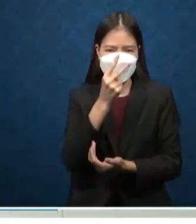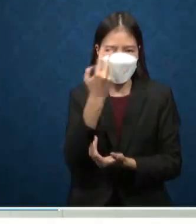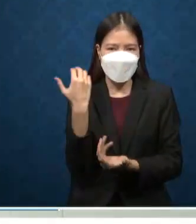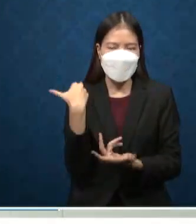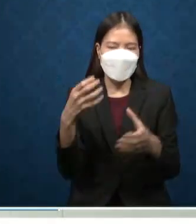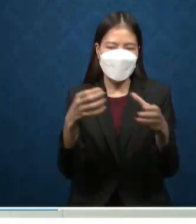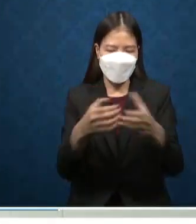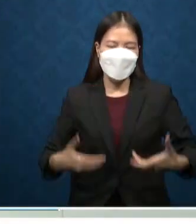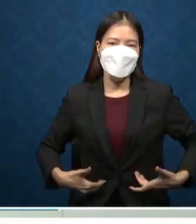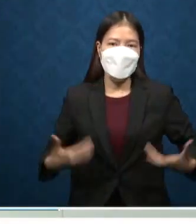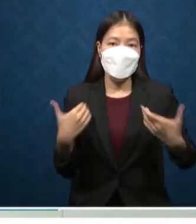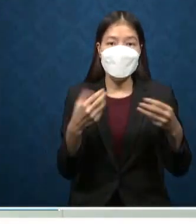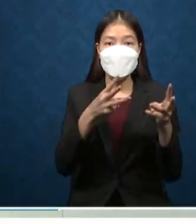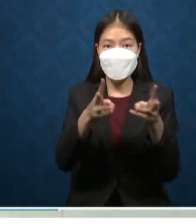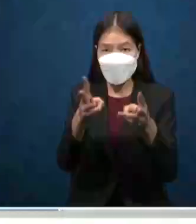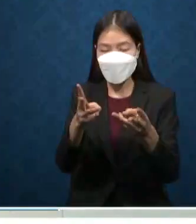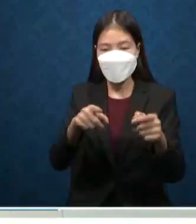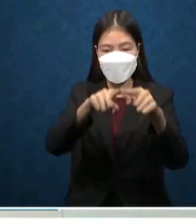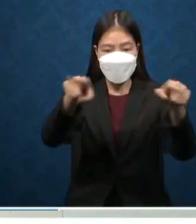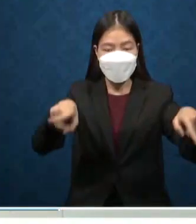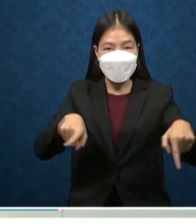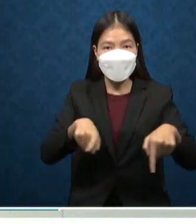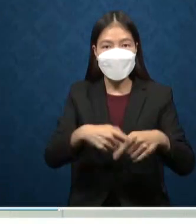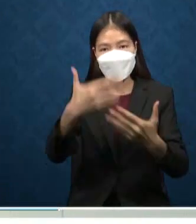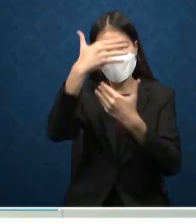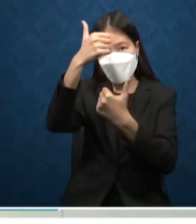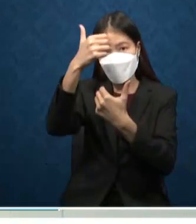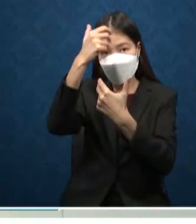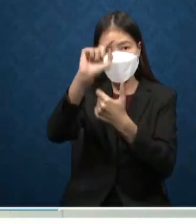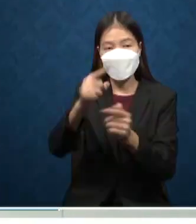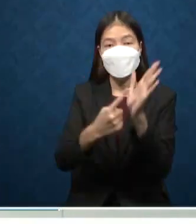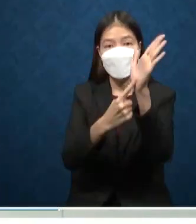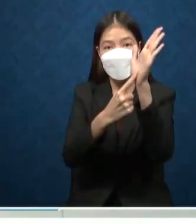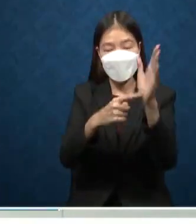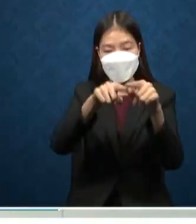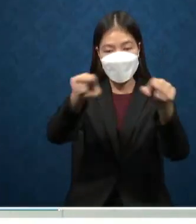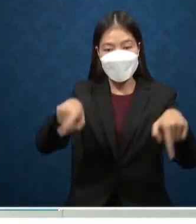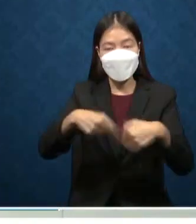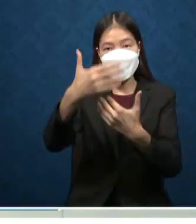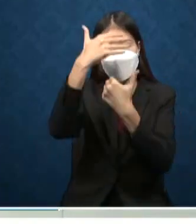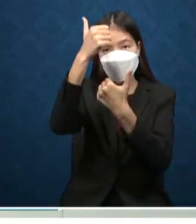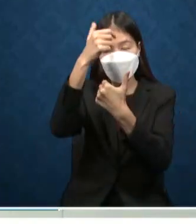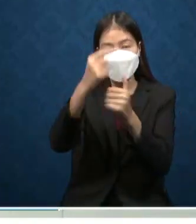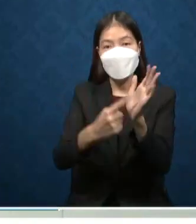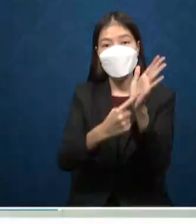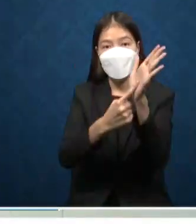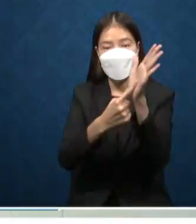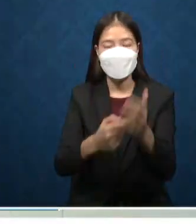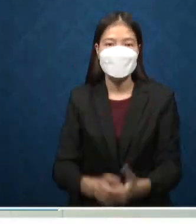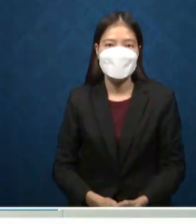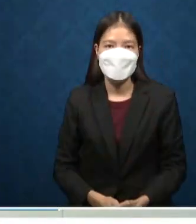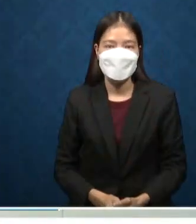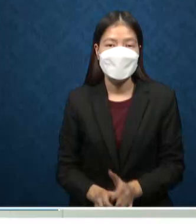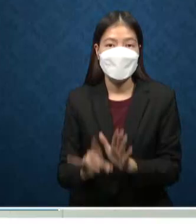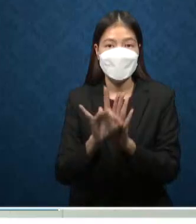านี้อันนี้เป็นพื้นที่ที่ให้ความสนใจอาจจะเป็นพื้นที่โมเดลที่ว่าเหมือนที่ท่านสมชายเสียงหลายว่าก็ได้นะครับประเด็นสุ